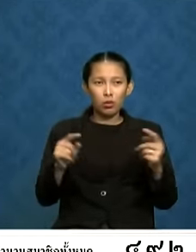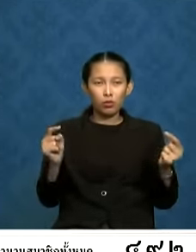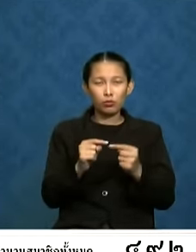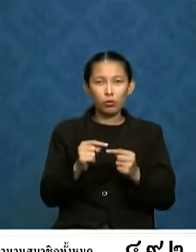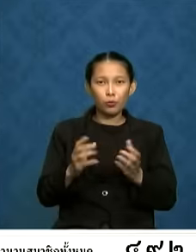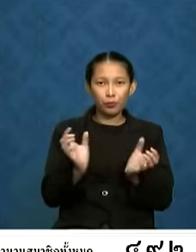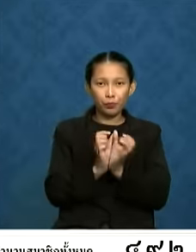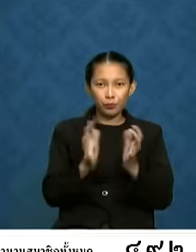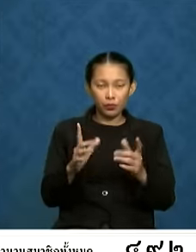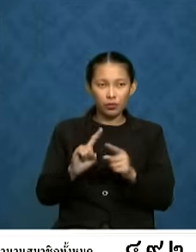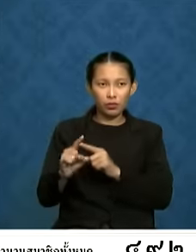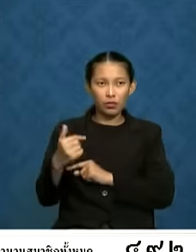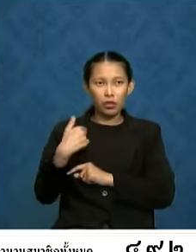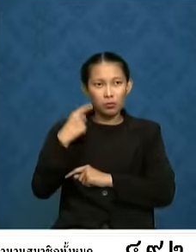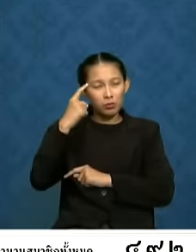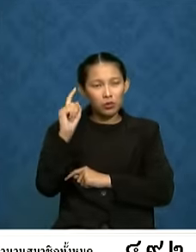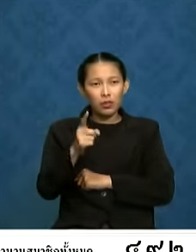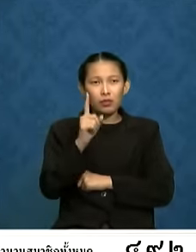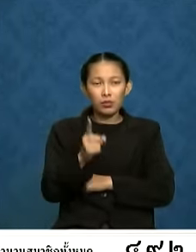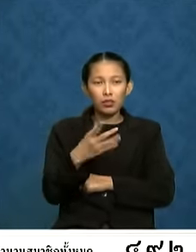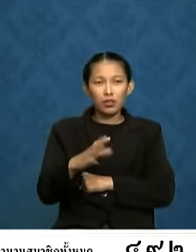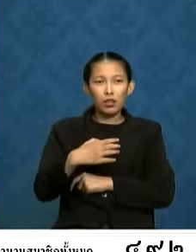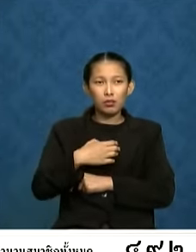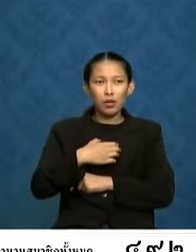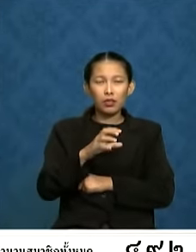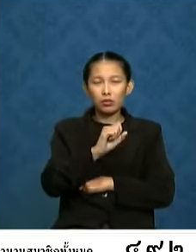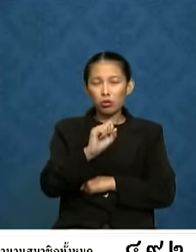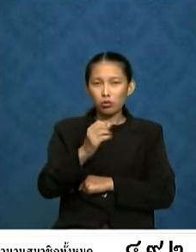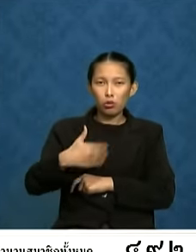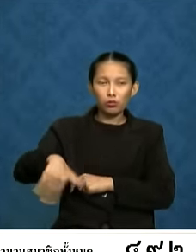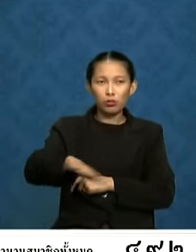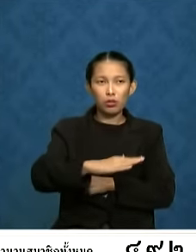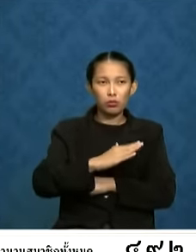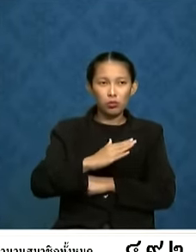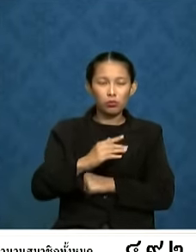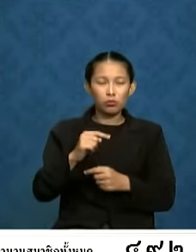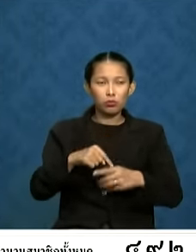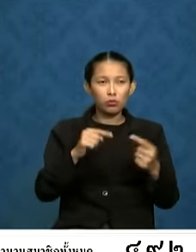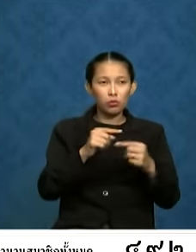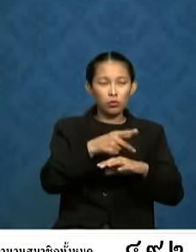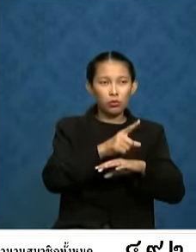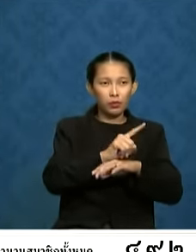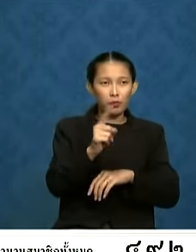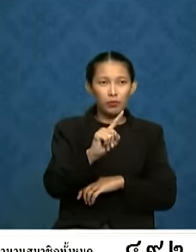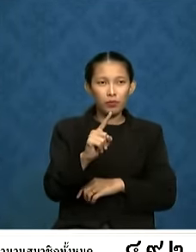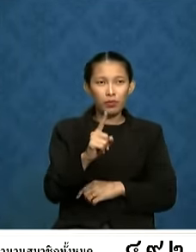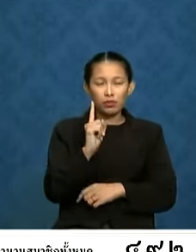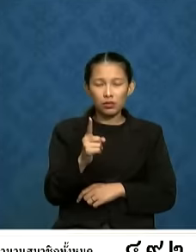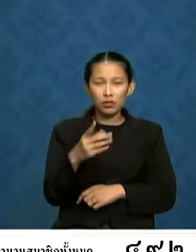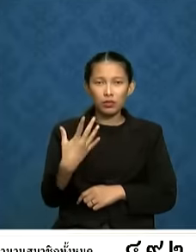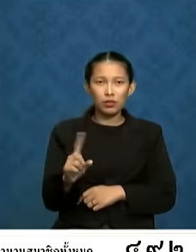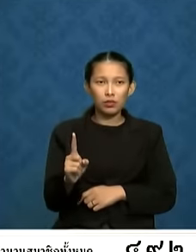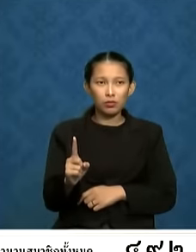นิรโทษกรรมเนี่ยผมคิดว่าจริงๆแล้วเนี่ยผมอยากให้ท่านสมาชิกทั้งหลายนะครับท่านผ่านท่านประธานนะฮะว่าจริงๆแล้ว